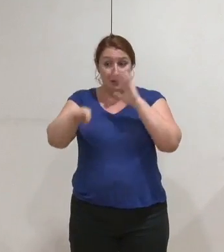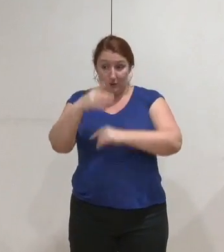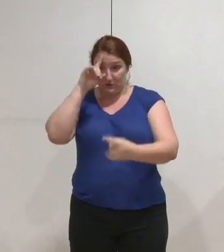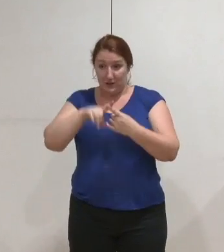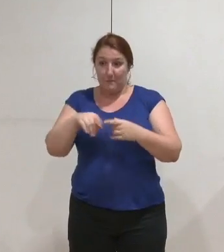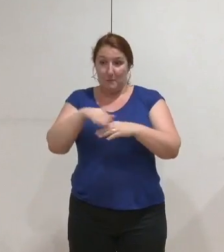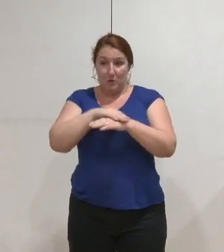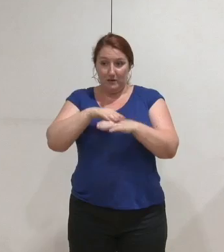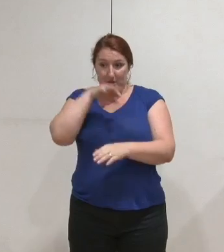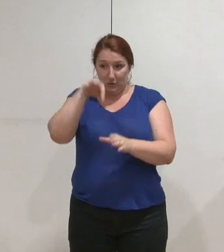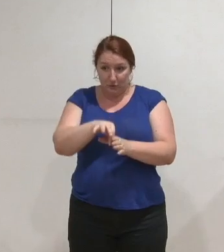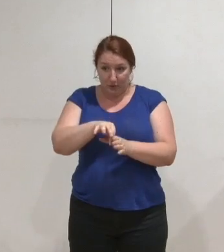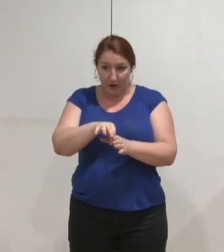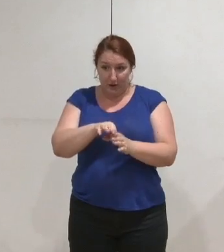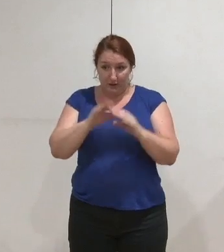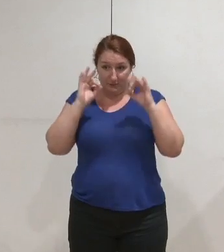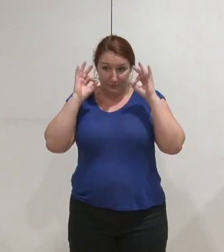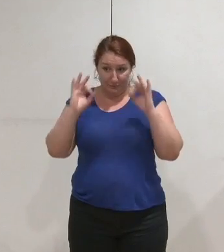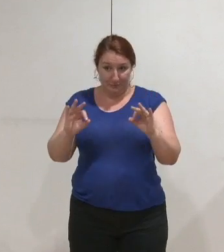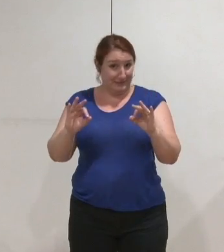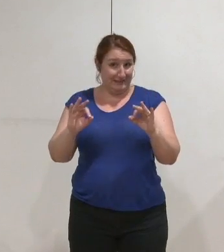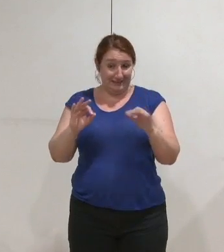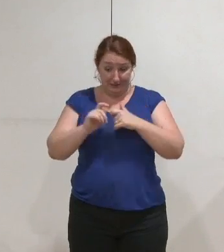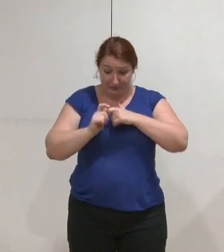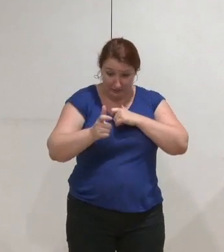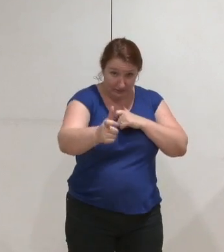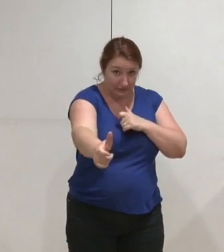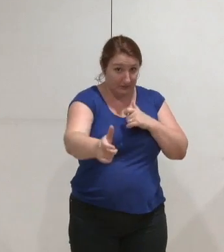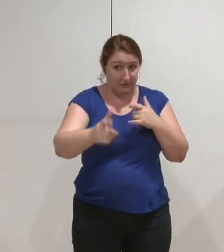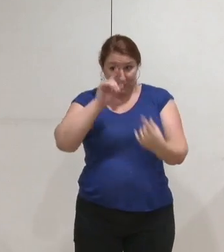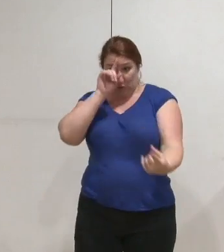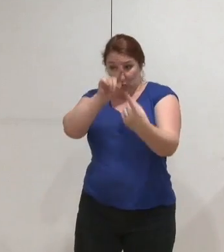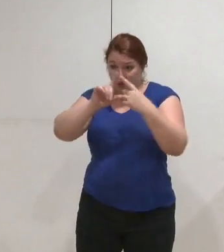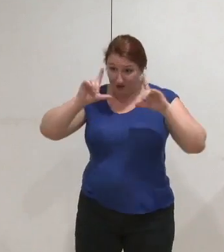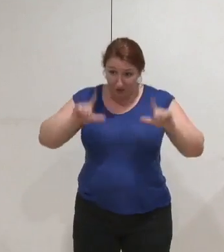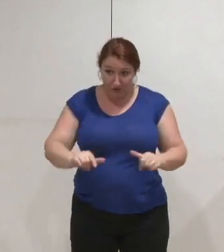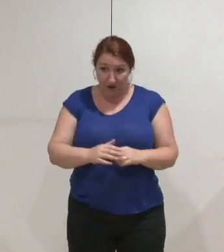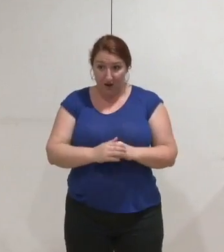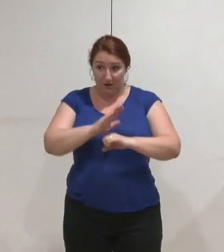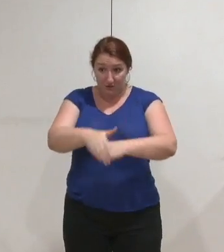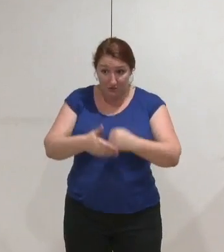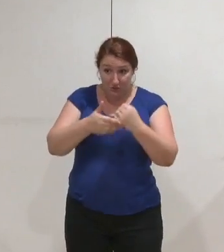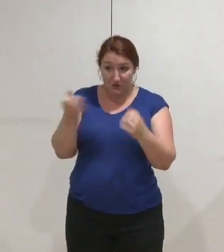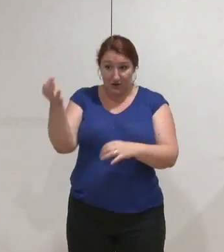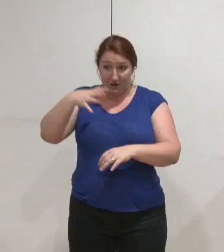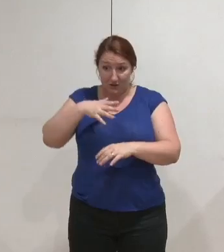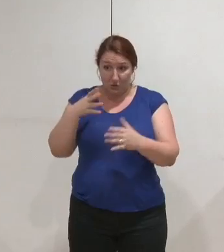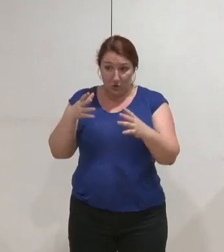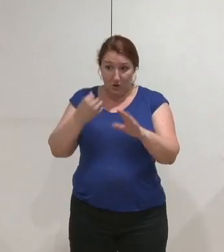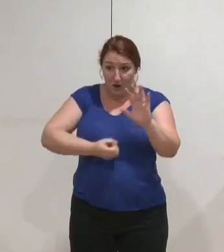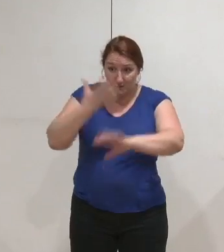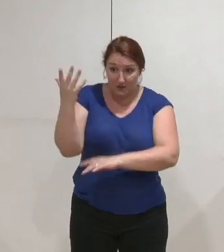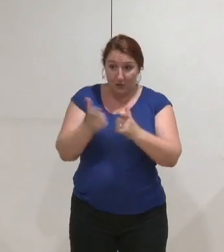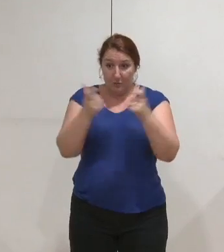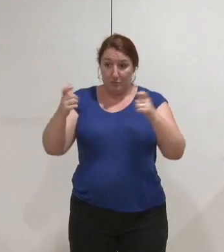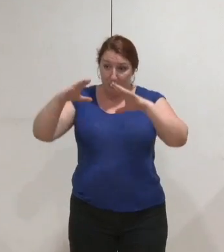culturelle avec exactement la structuration de ce qui allit s passer avec les objectifs soutien de la création artistique projet d'établissement place des